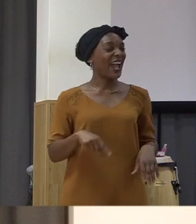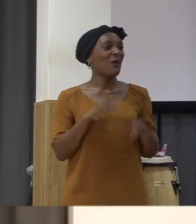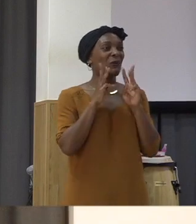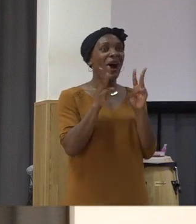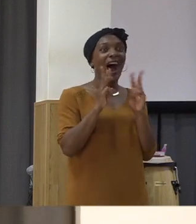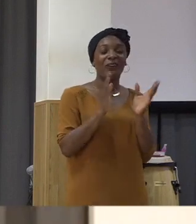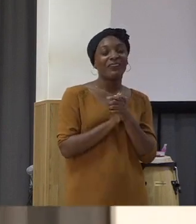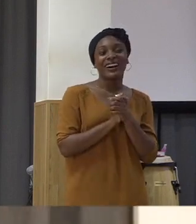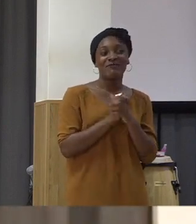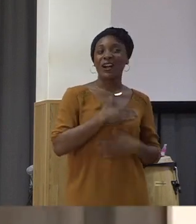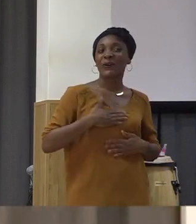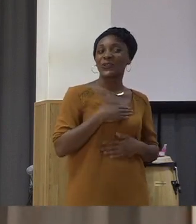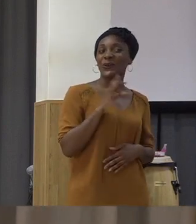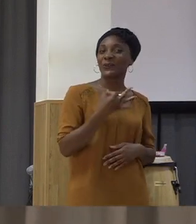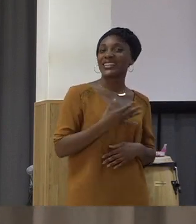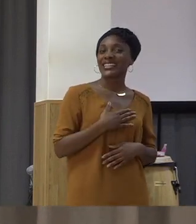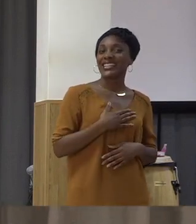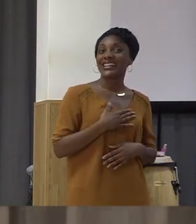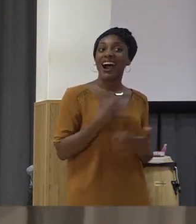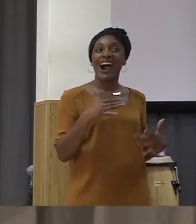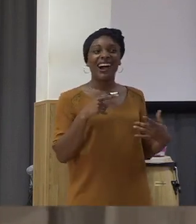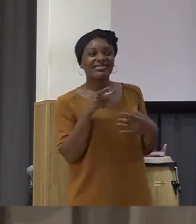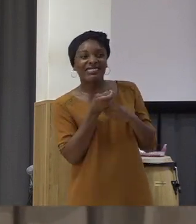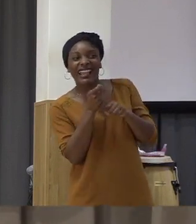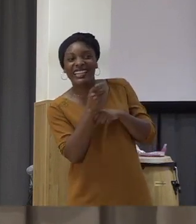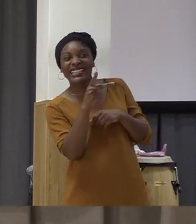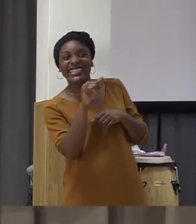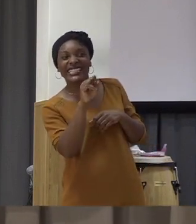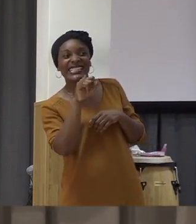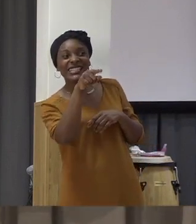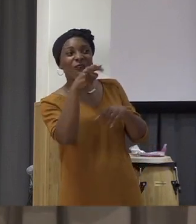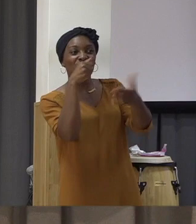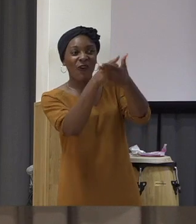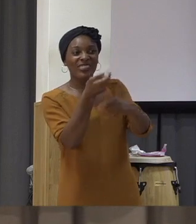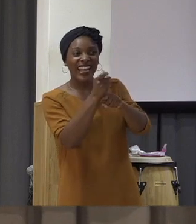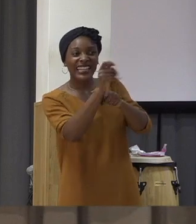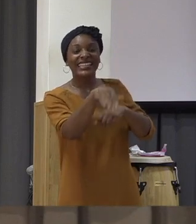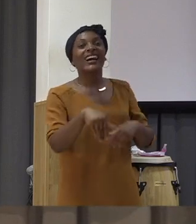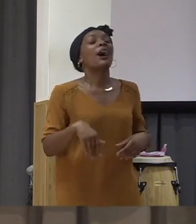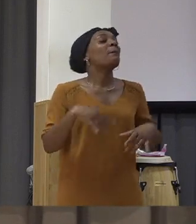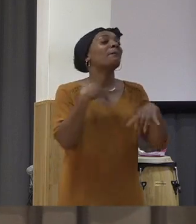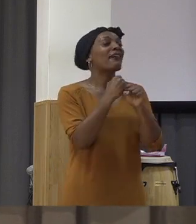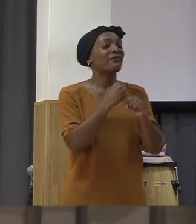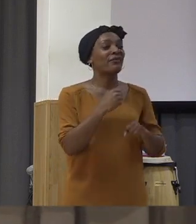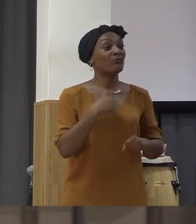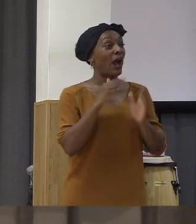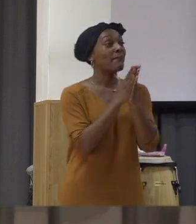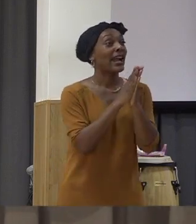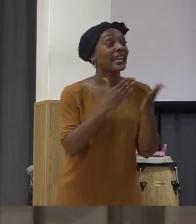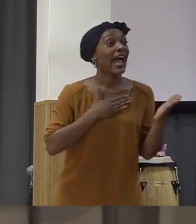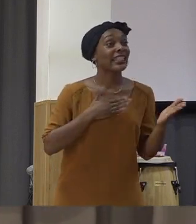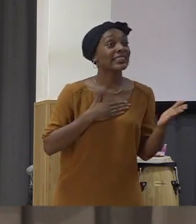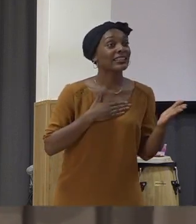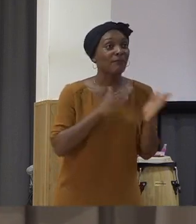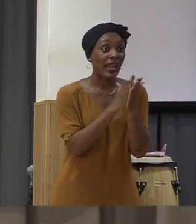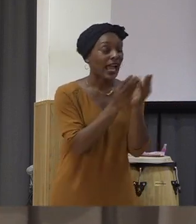ça change une vie, hein, ah, qu'ici, ça change une vie. Mais bon, avec ma carte, je me suis dit, mais qu'est-ce que je